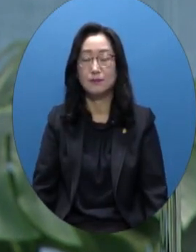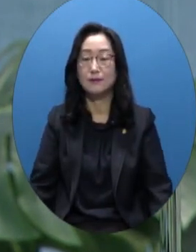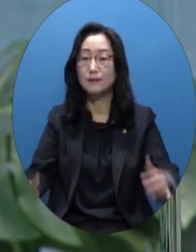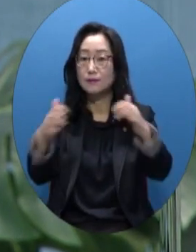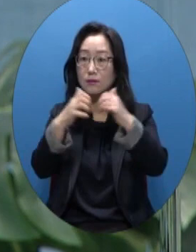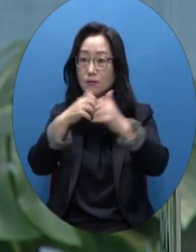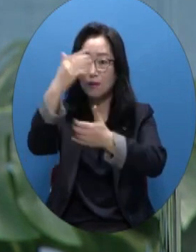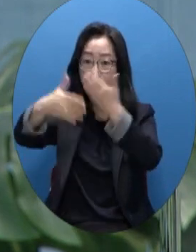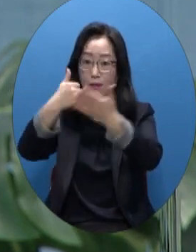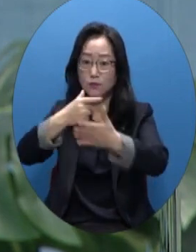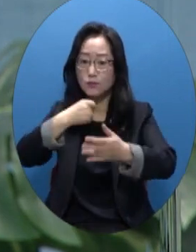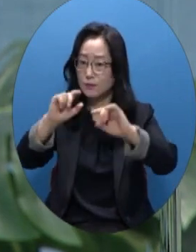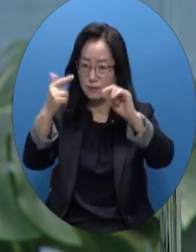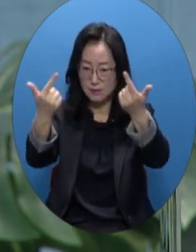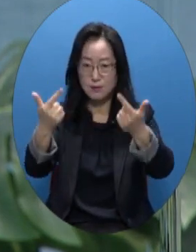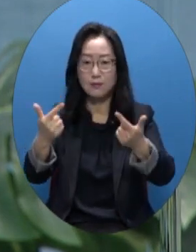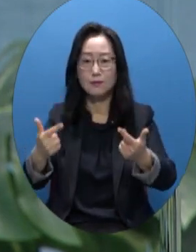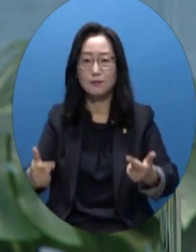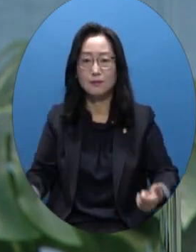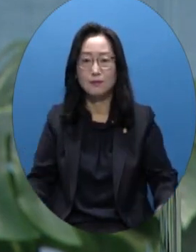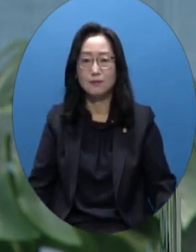전쟁을 하는 뜻이 아닙니다